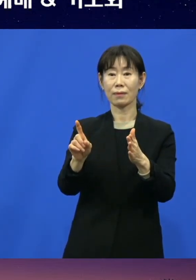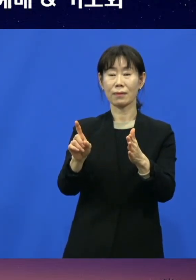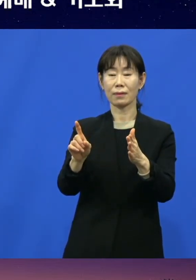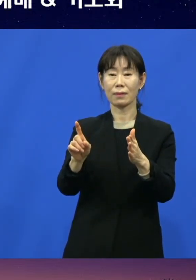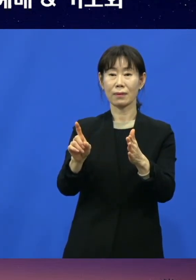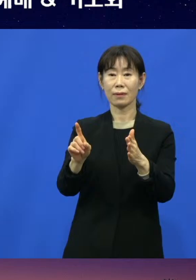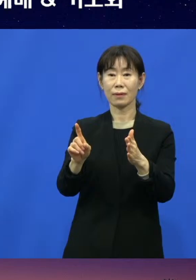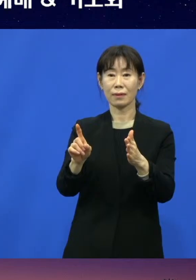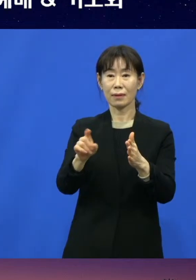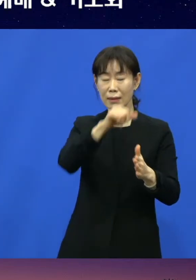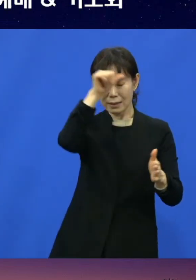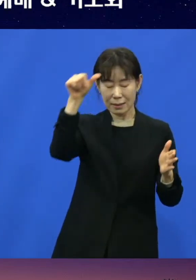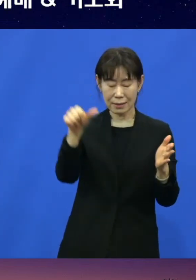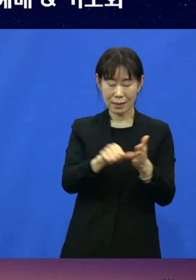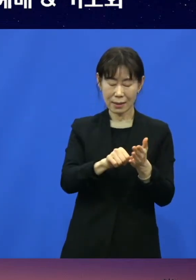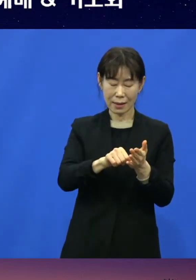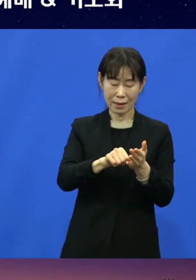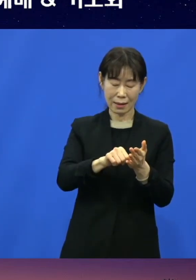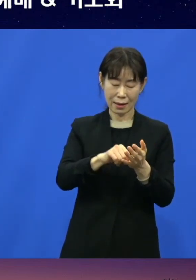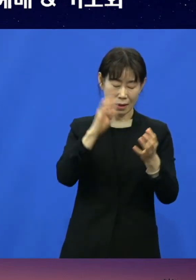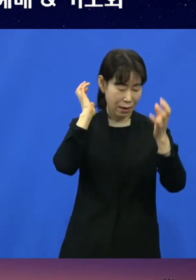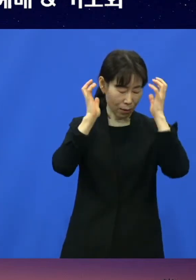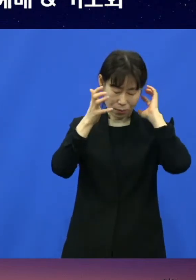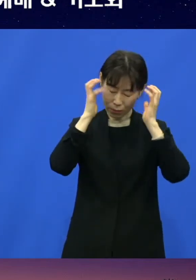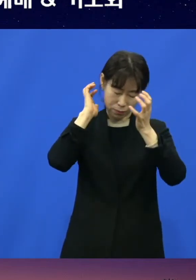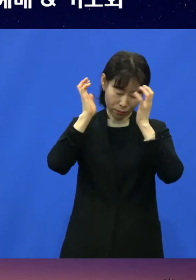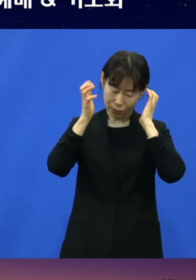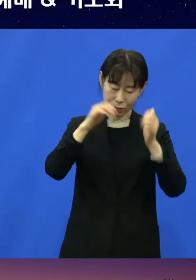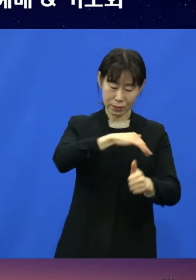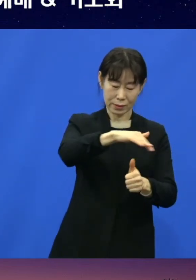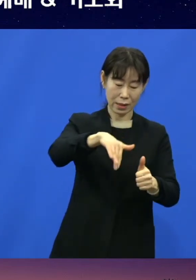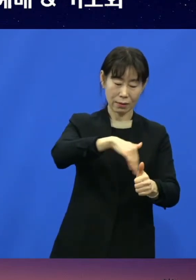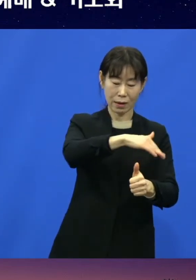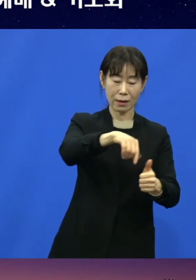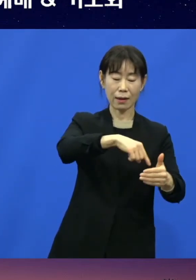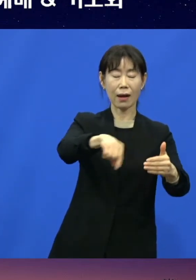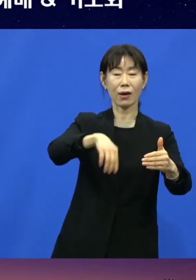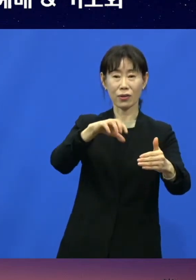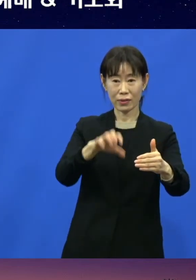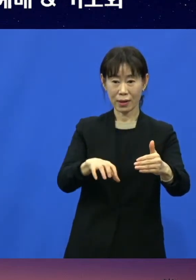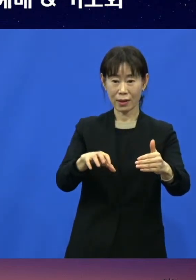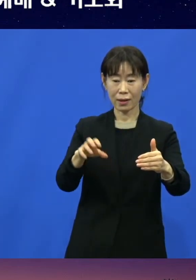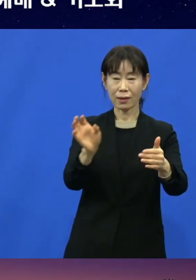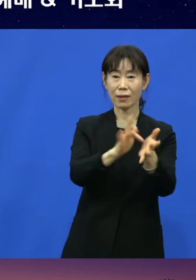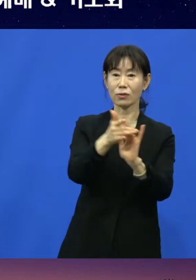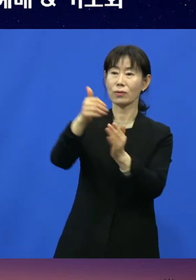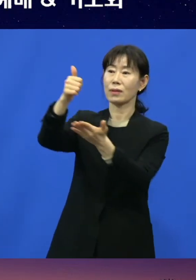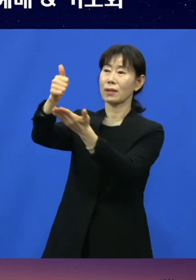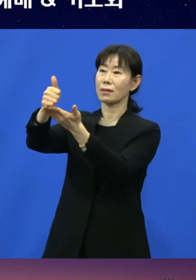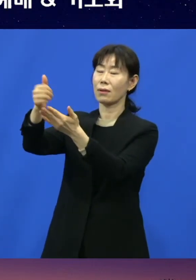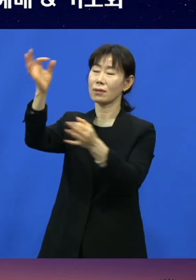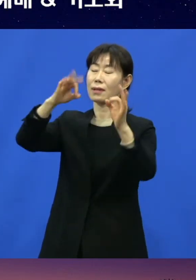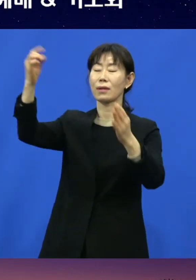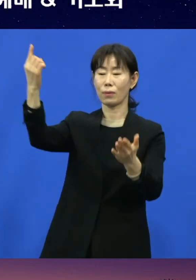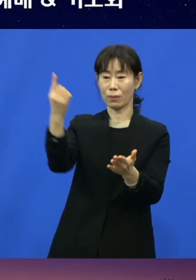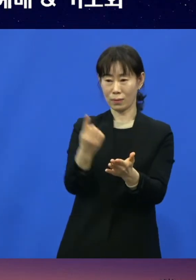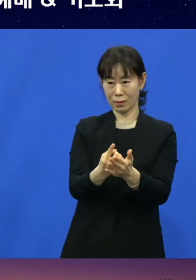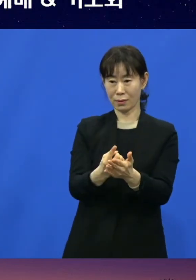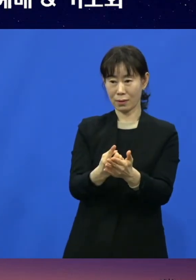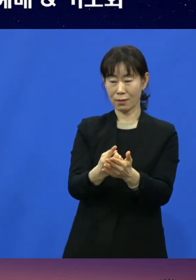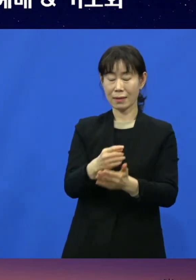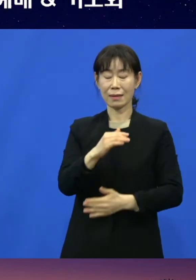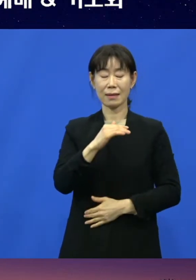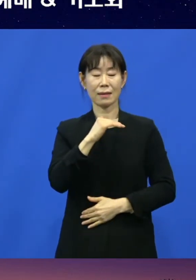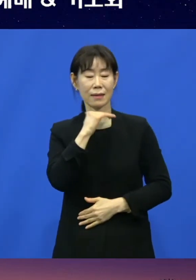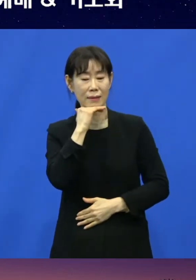인생의 결론을 낼 수 없는 그런 상황 속에 어느 순간에 우리 주님이 그 앞에 서 계신 거예요. 기다리고 계셨던